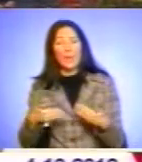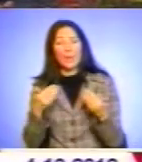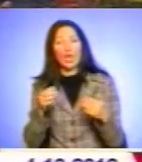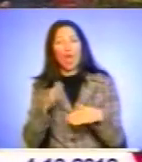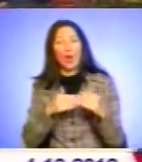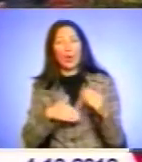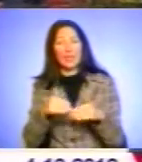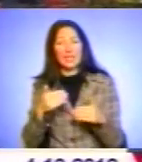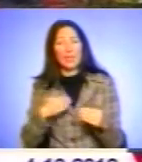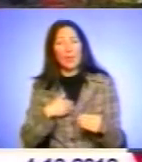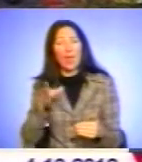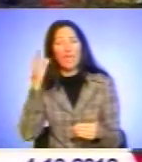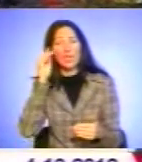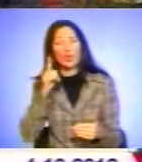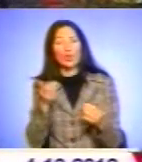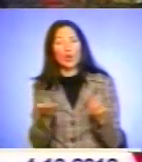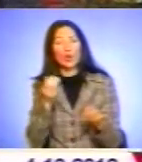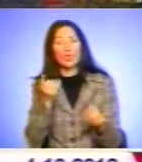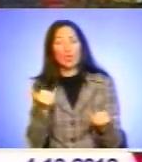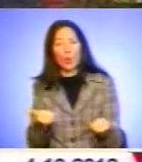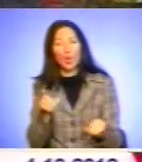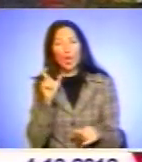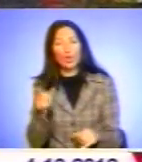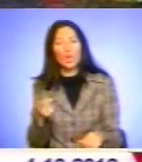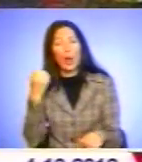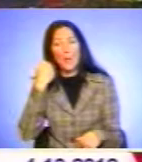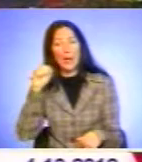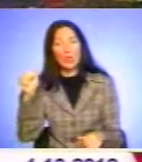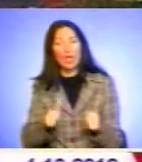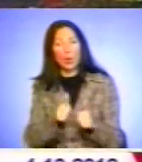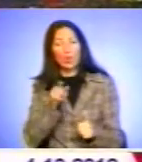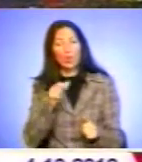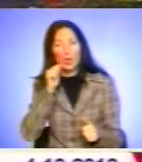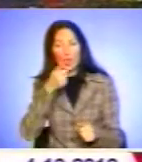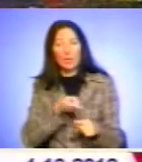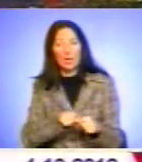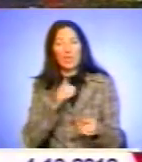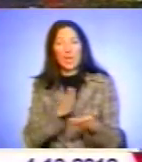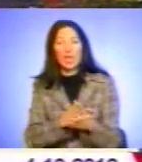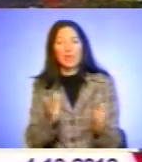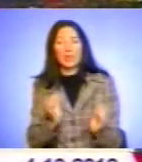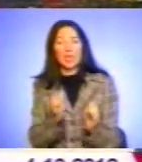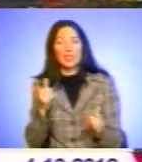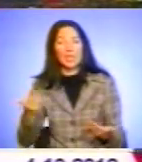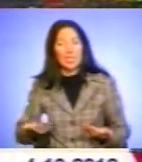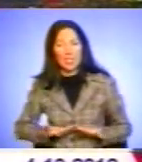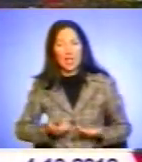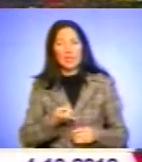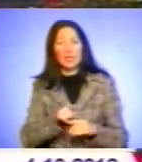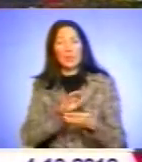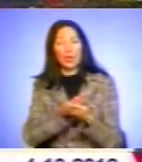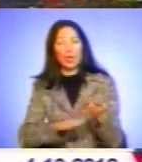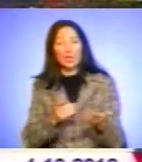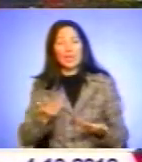ми вважаємо, що якщо сьогодні людина перемогла на конкурсі, то завтра це є збережене життя, це продовжене життя